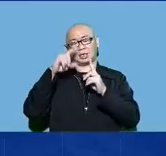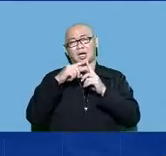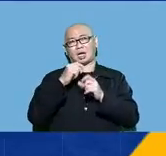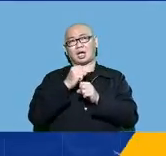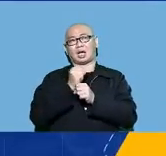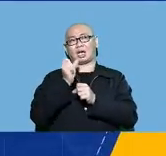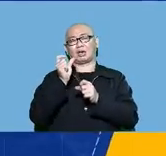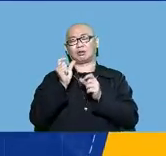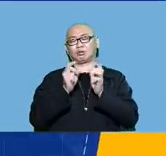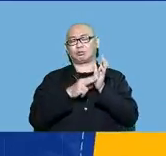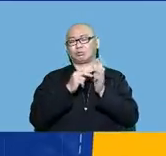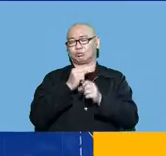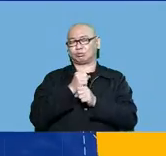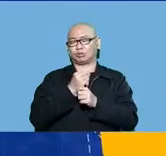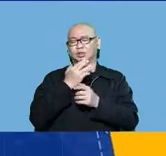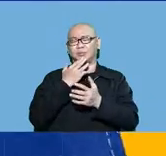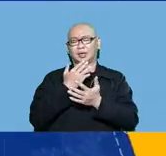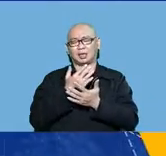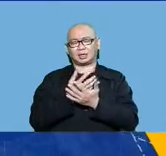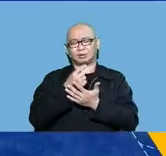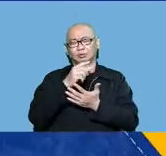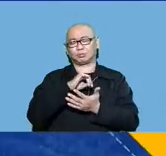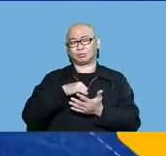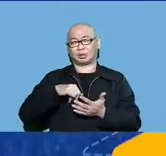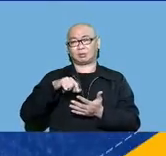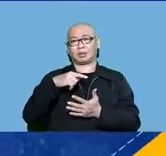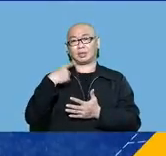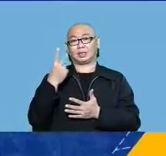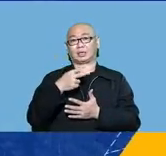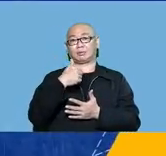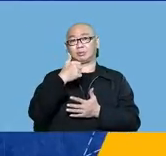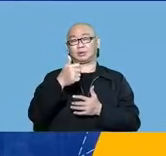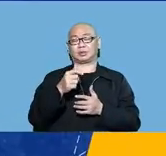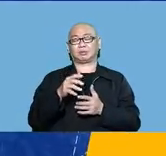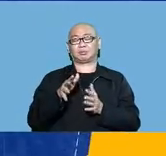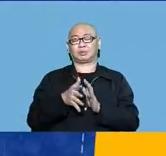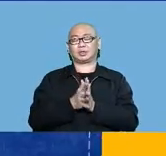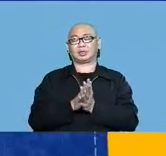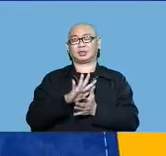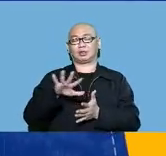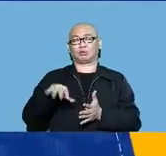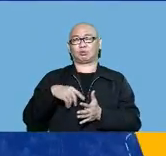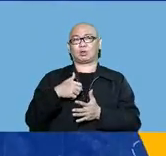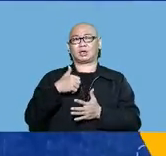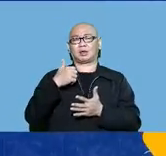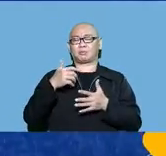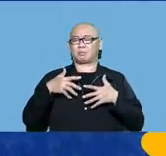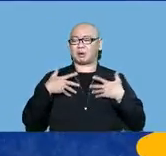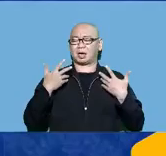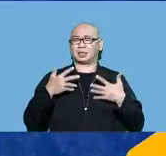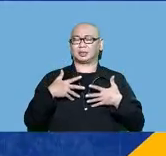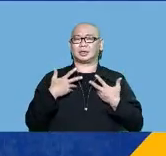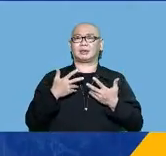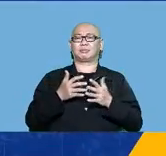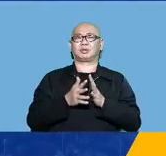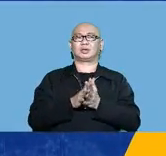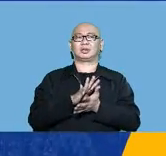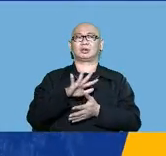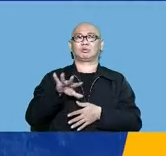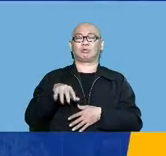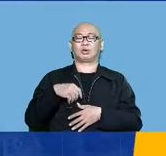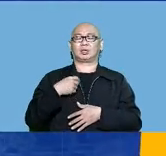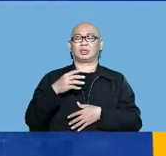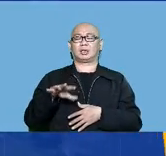Suartari. Terima kasih atas kebersamaannya sehingga kita bisa menjadi keluarga yang bahagia. Semoga menjadi keluarga